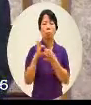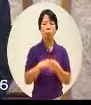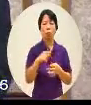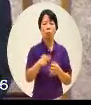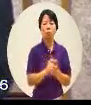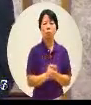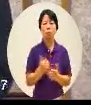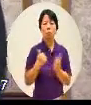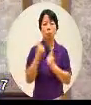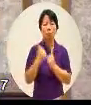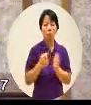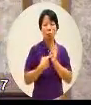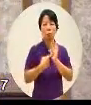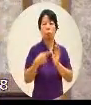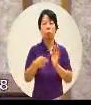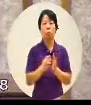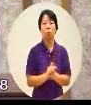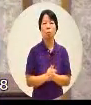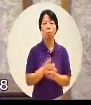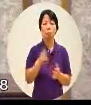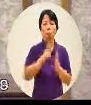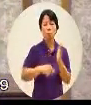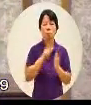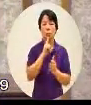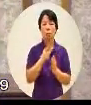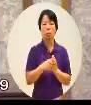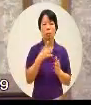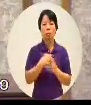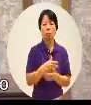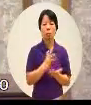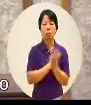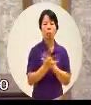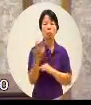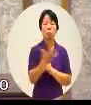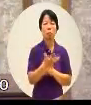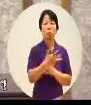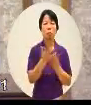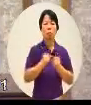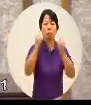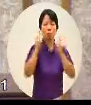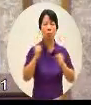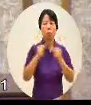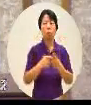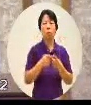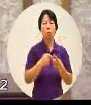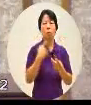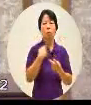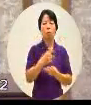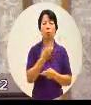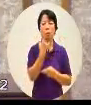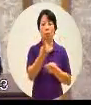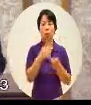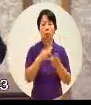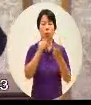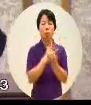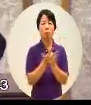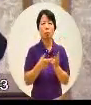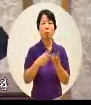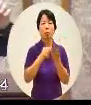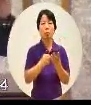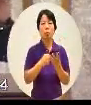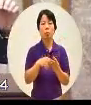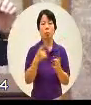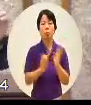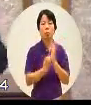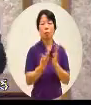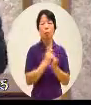才是竞赛表现。 好， 那竞赛表现简单的说，我们有八大类，刚刚讲了，其实只有运动，我们还有语文，还有艺文，还有的科